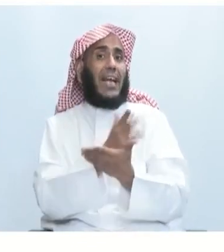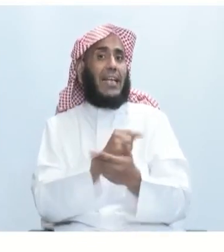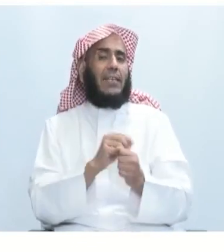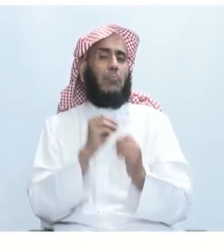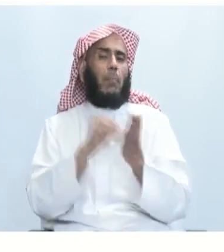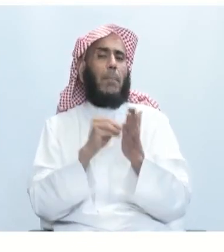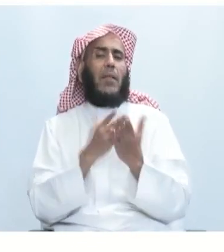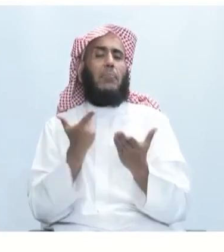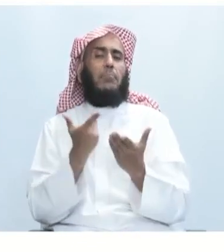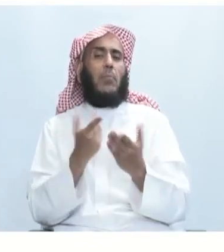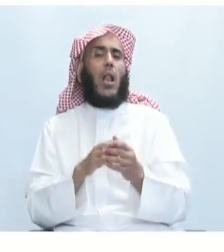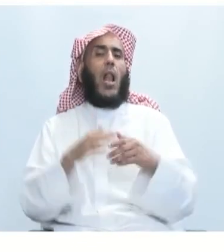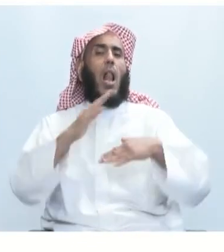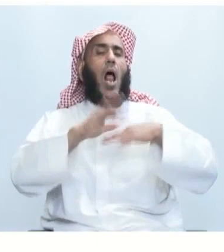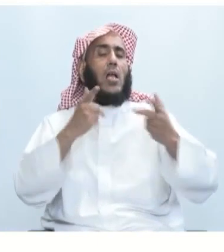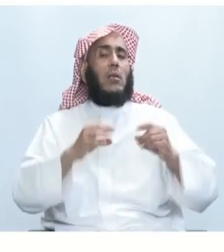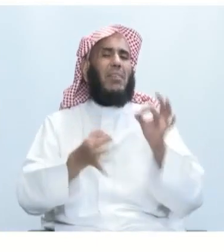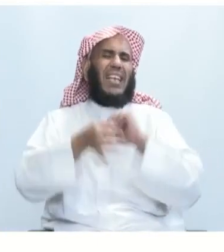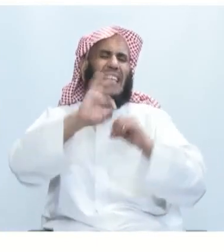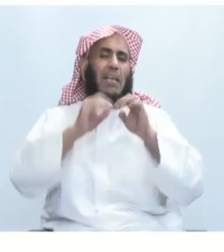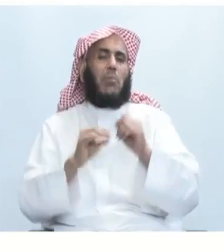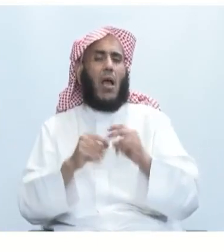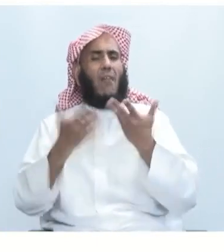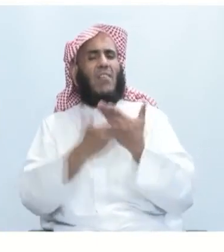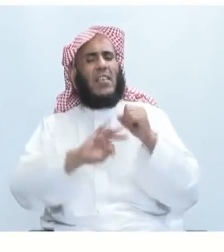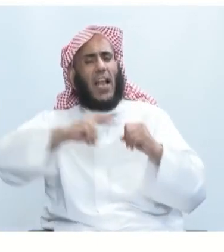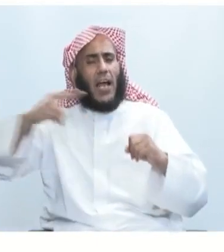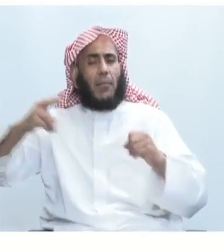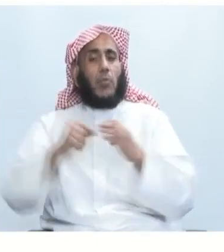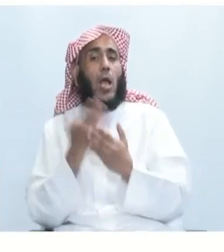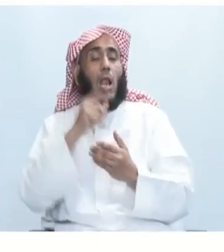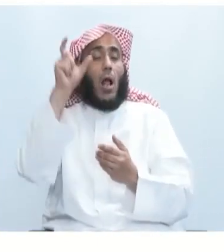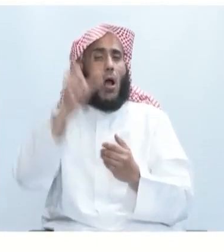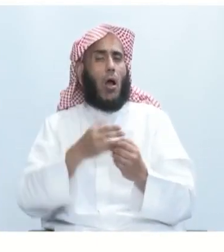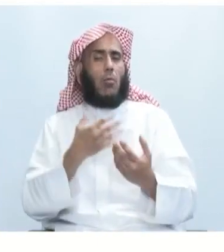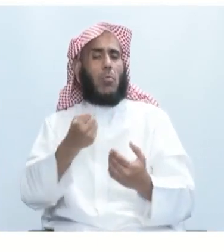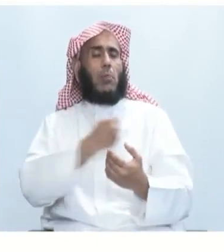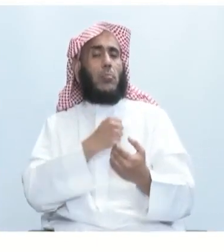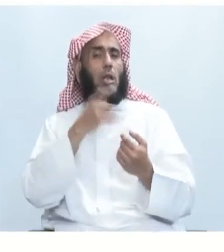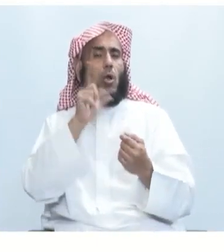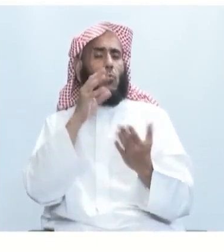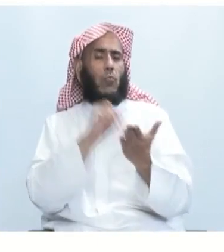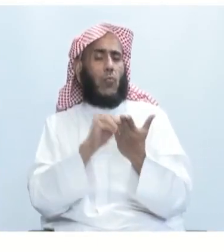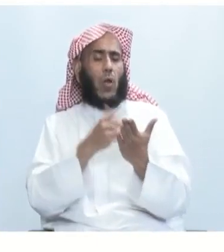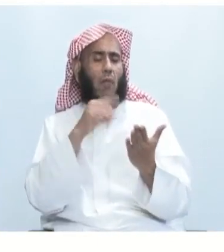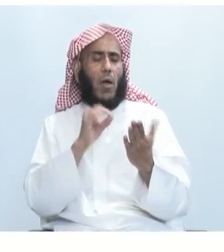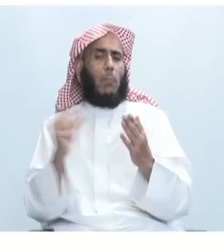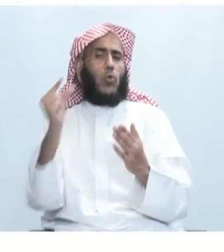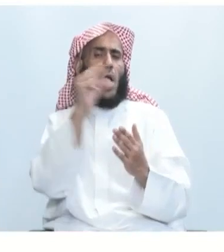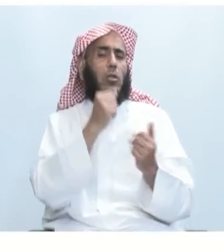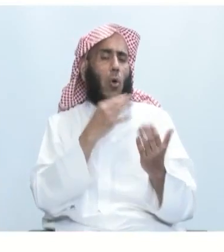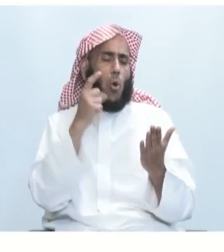متحدث فيه مثلا في الادب في الكيمياء في الفيزياء الى اخره اذا كان القارئ يمتلك لغه المجال المعرفي للنص ف سيفهم مصطلحاته